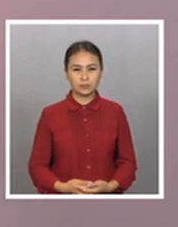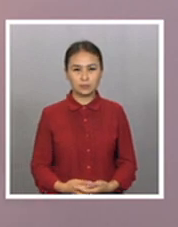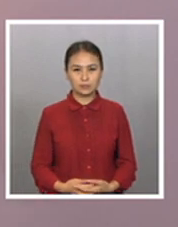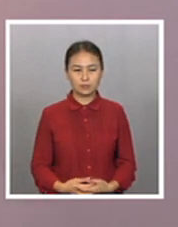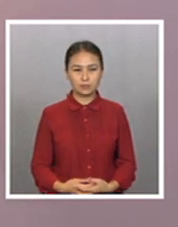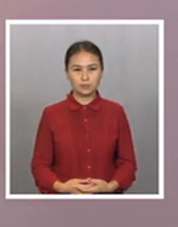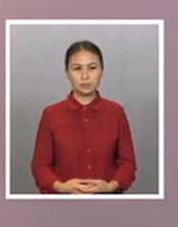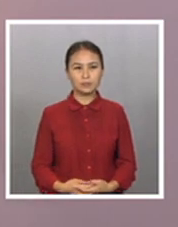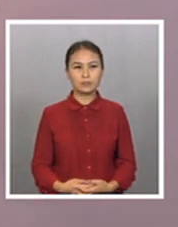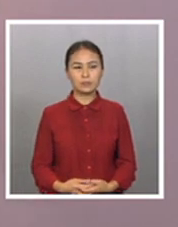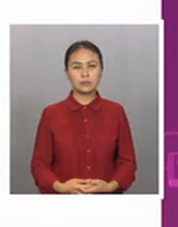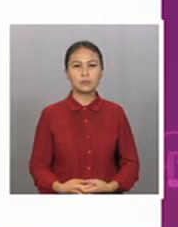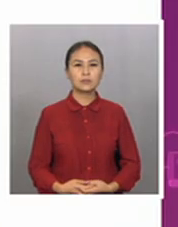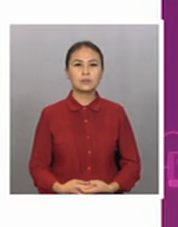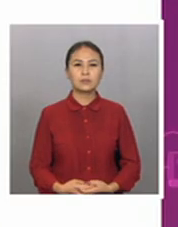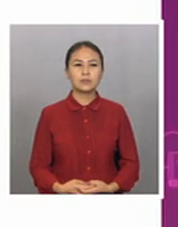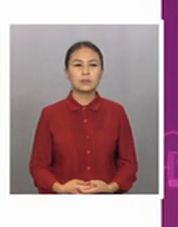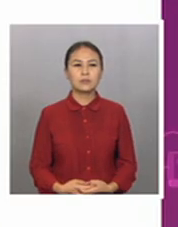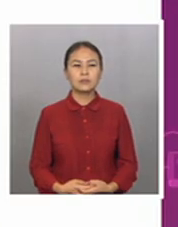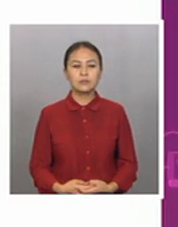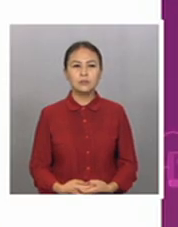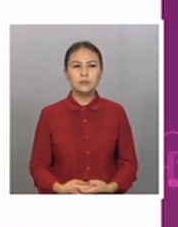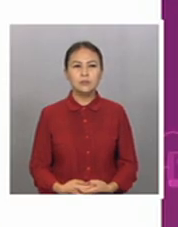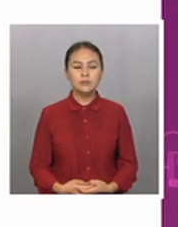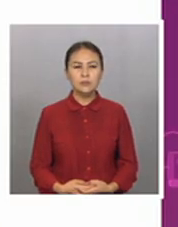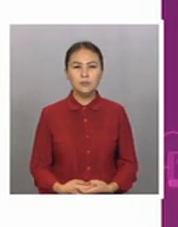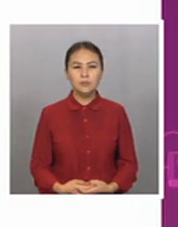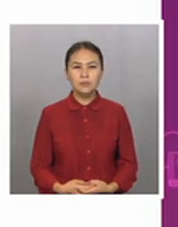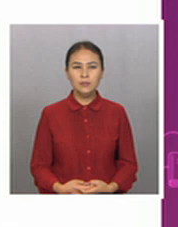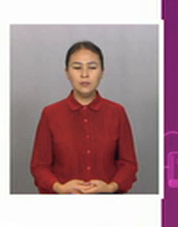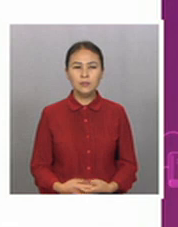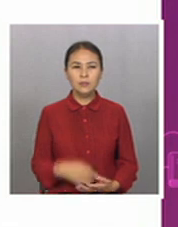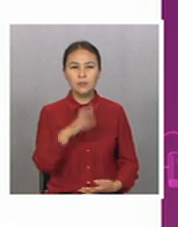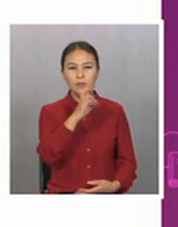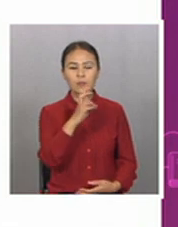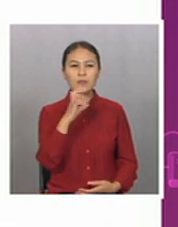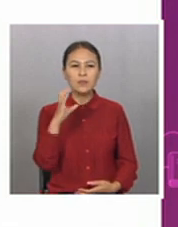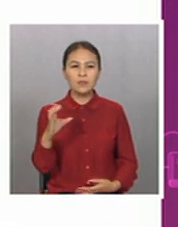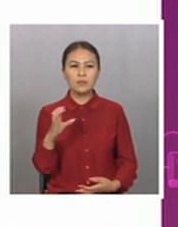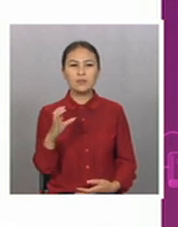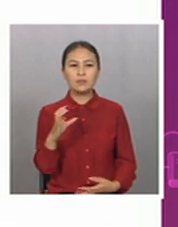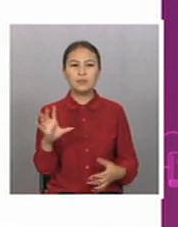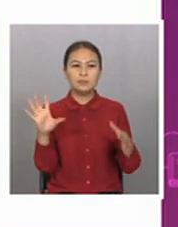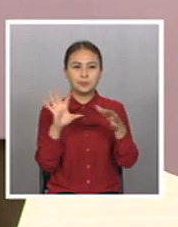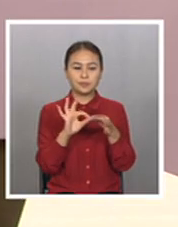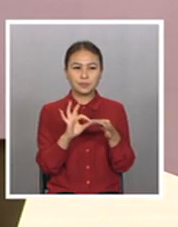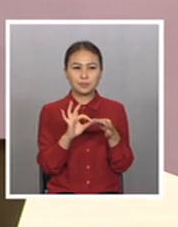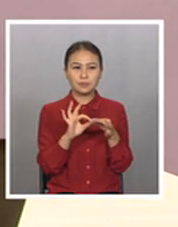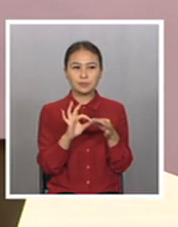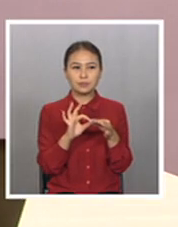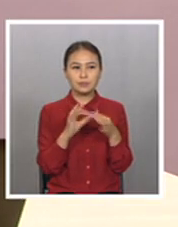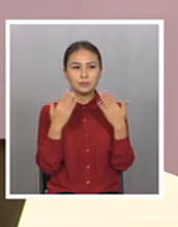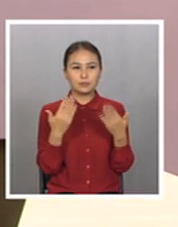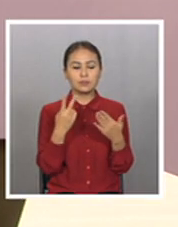сегіз цифрларын жазамыз. Ендеше В мен С жиынын қиылыстырамыз. Осы